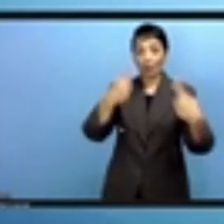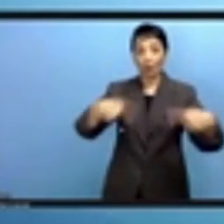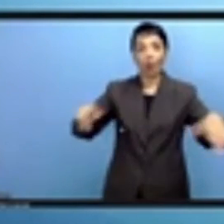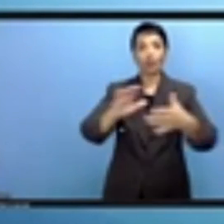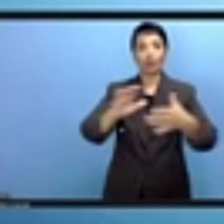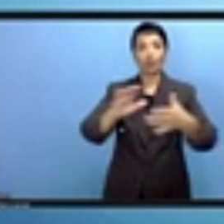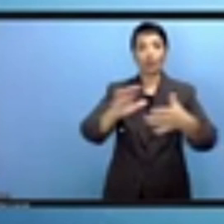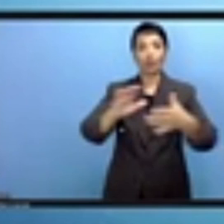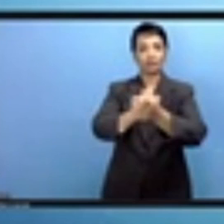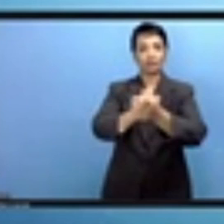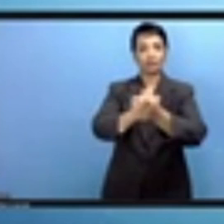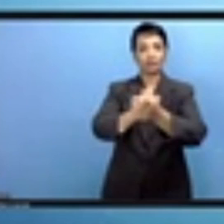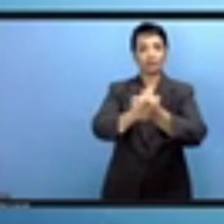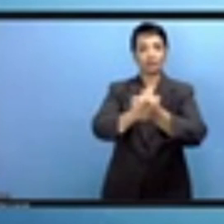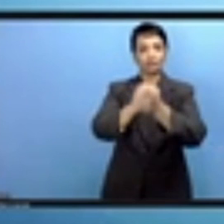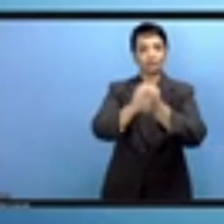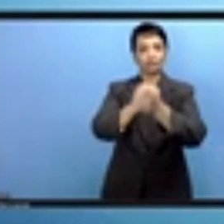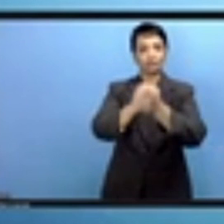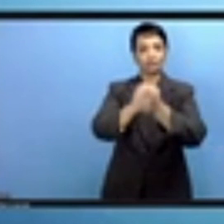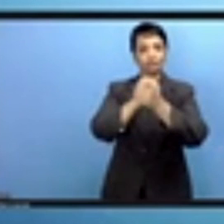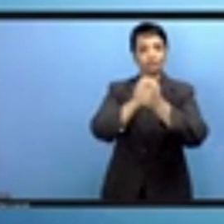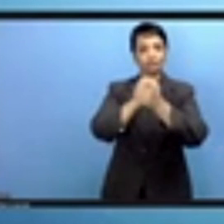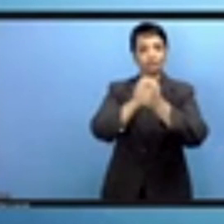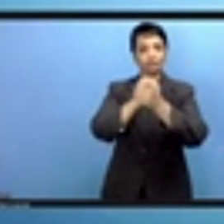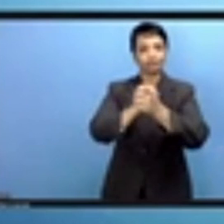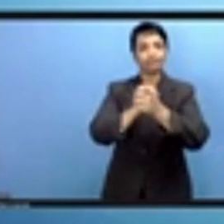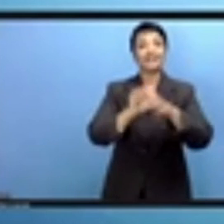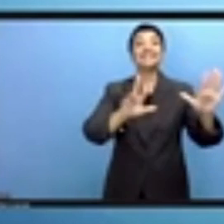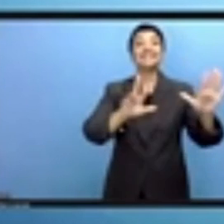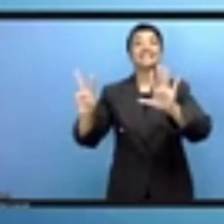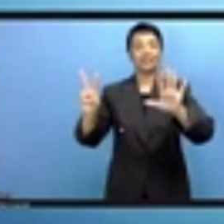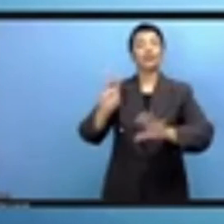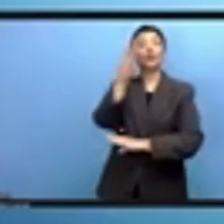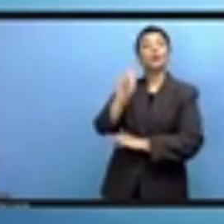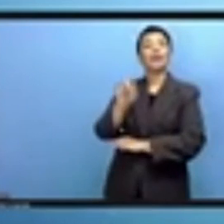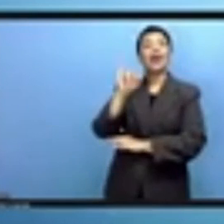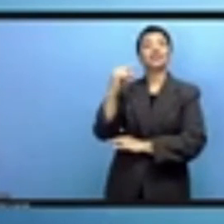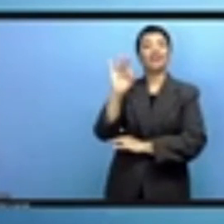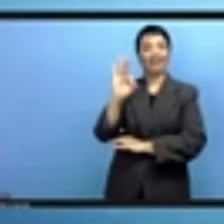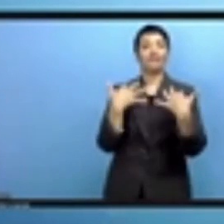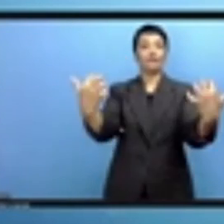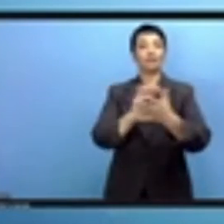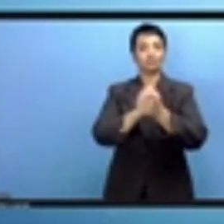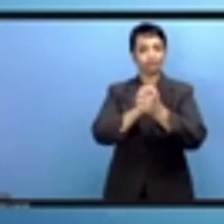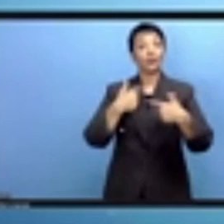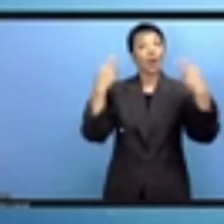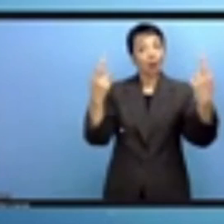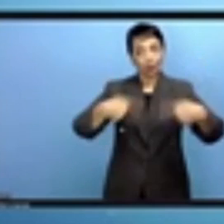解决方案。那么我